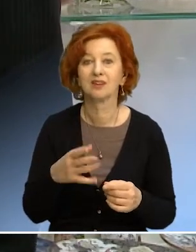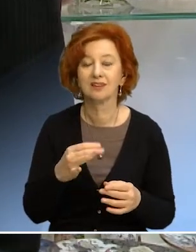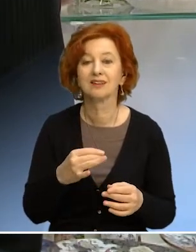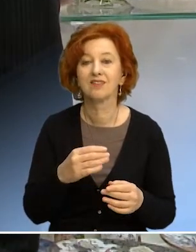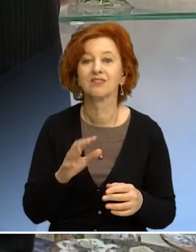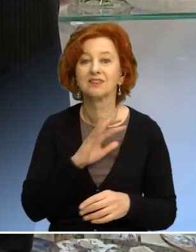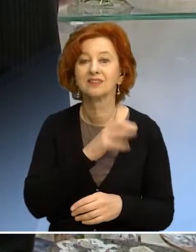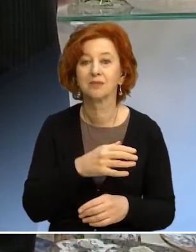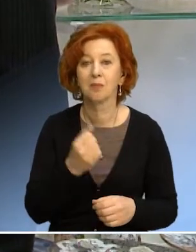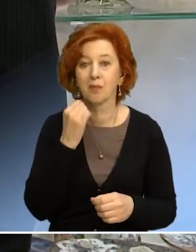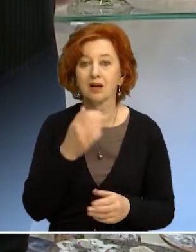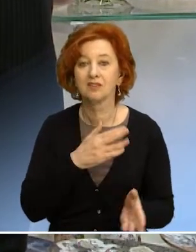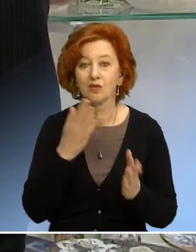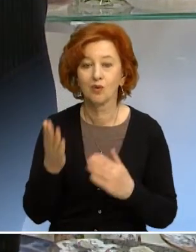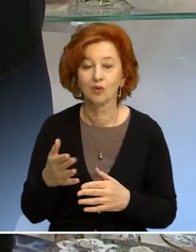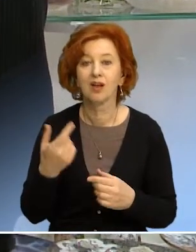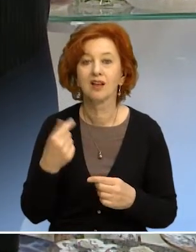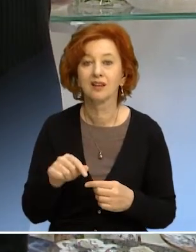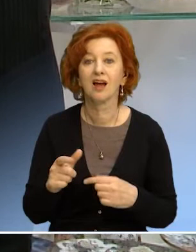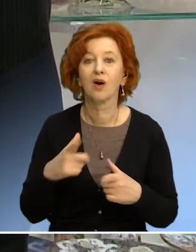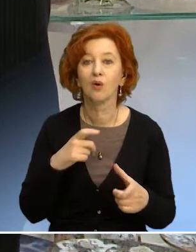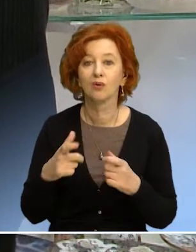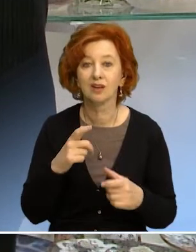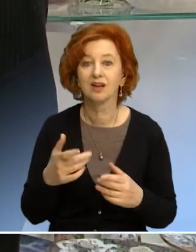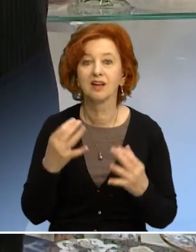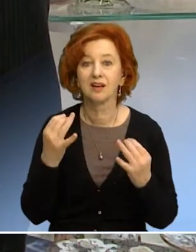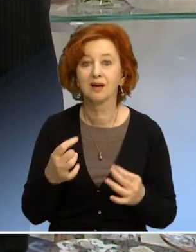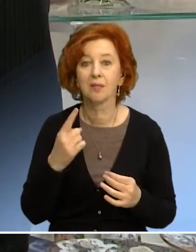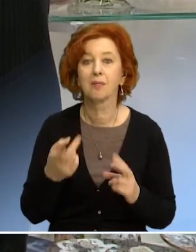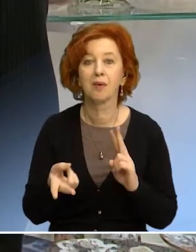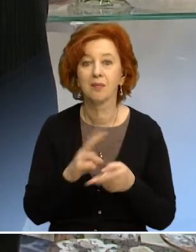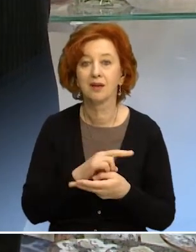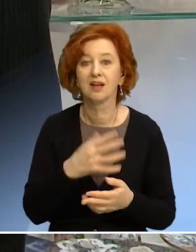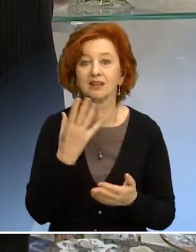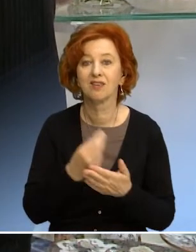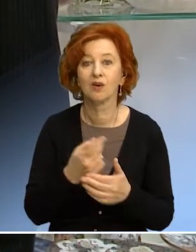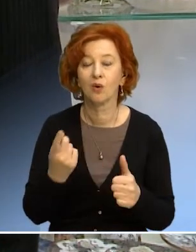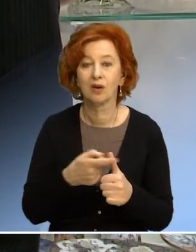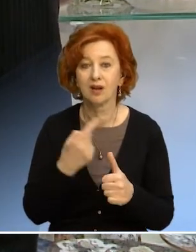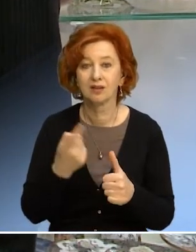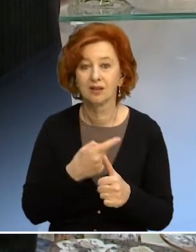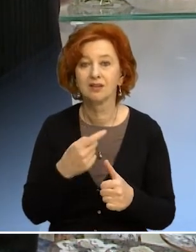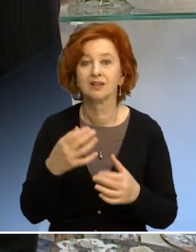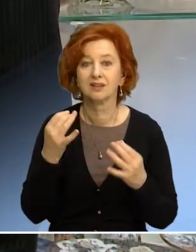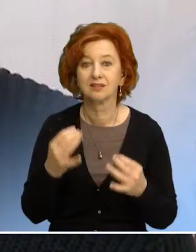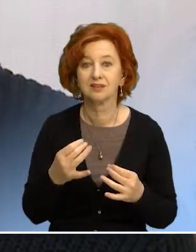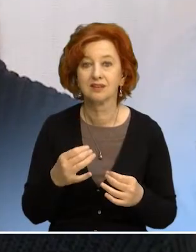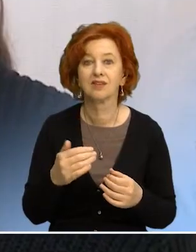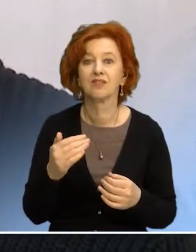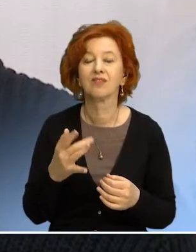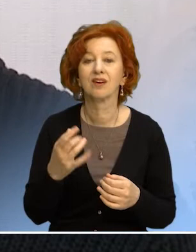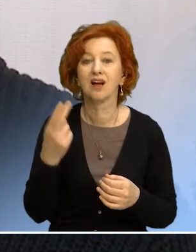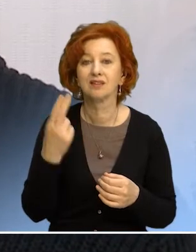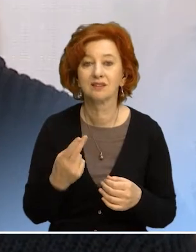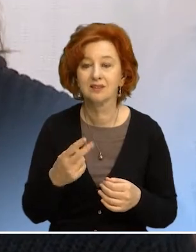площадей и улиц Санкт-Петербурга в Москву, где меньше конкуренции, смекнул шотландец, поменял свое имя с Фрэнсиса на